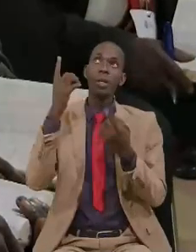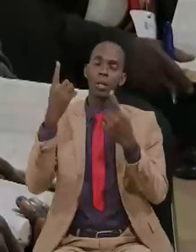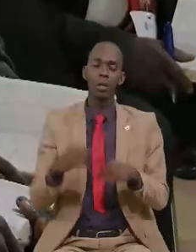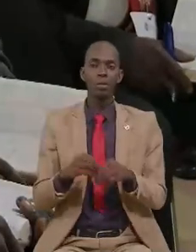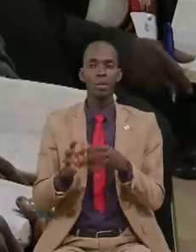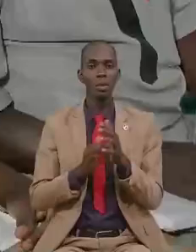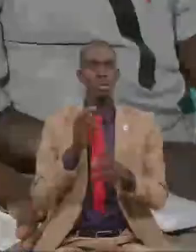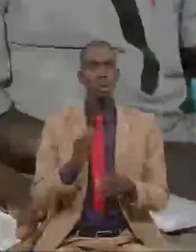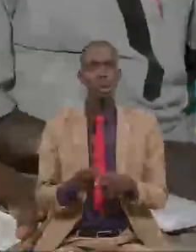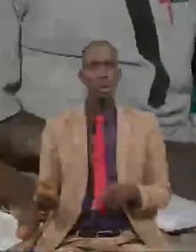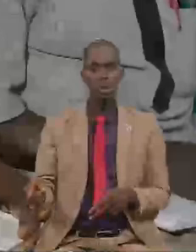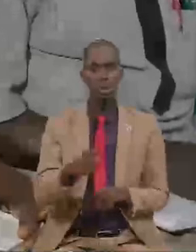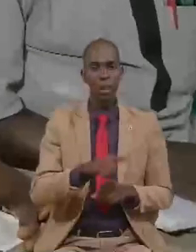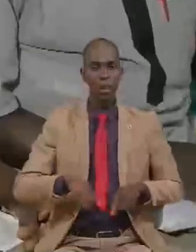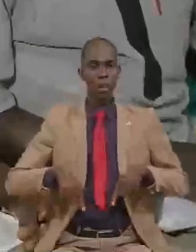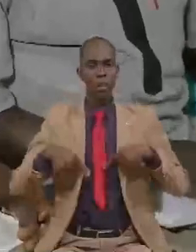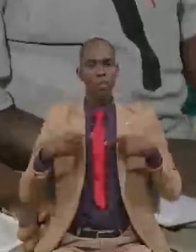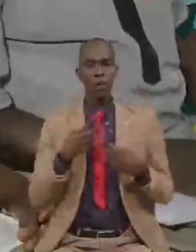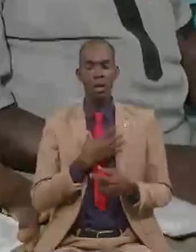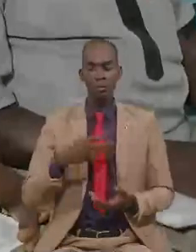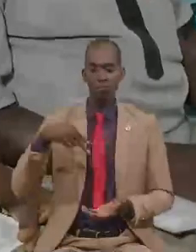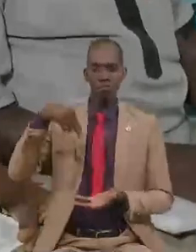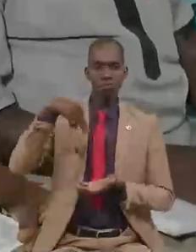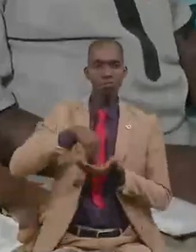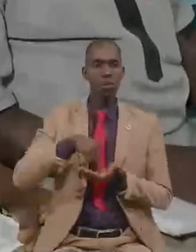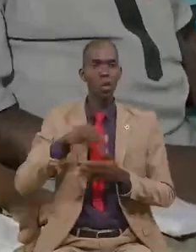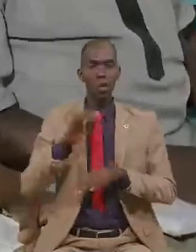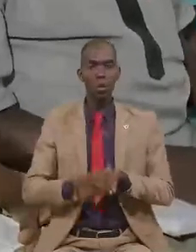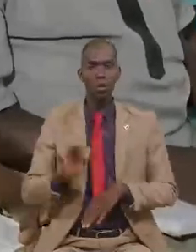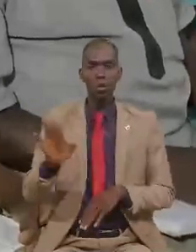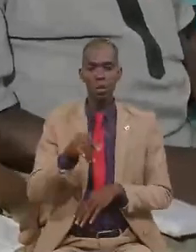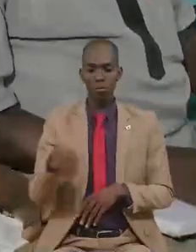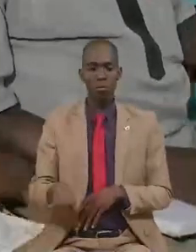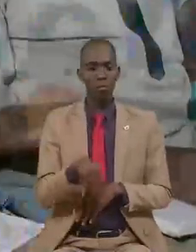Et ils reprirent vie et ils se tinrent sur leurs pieds.